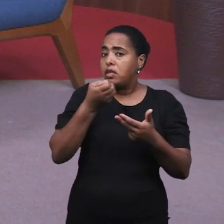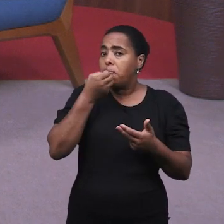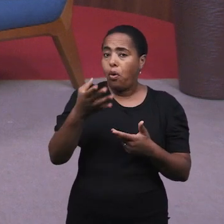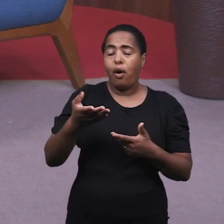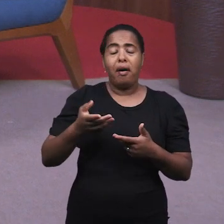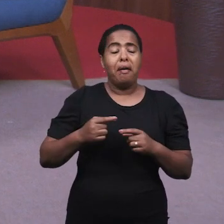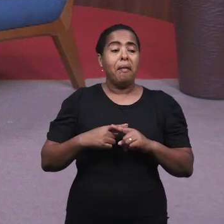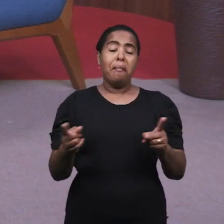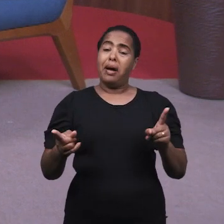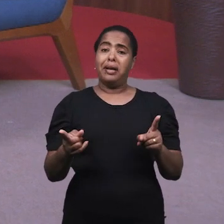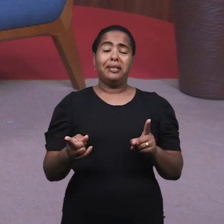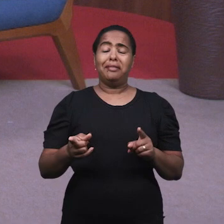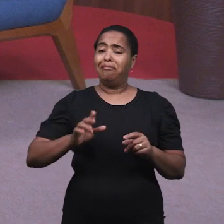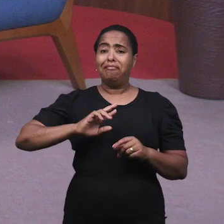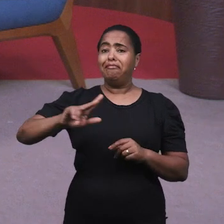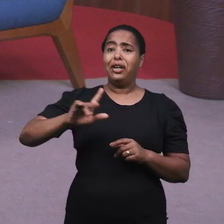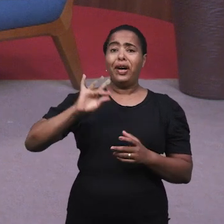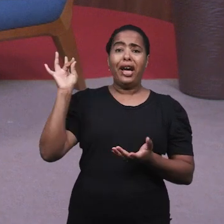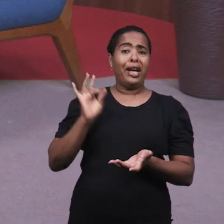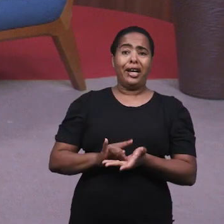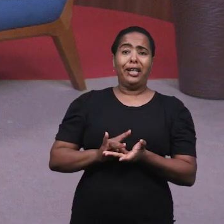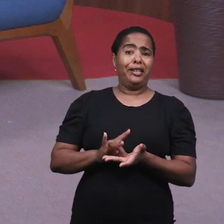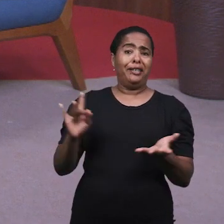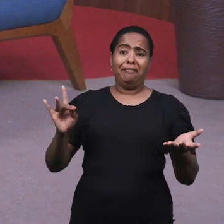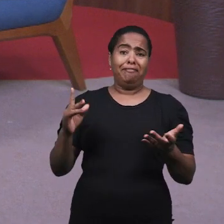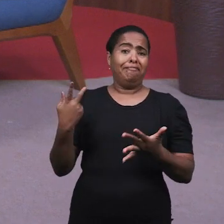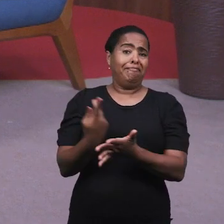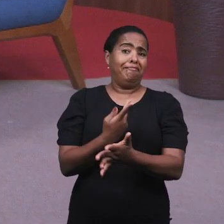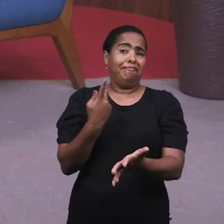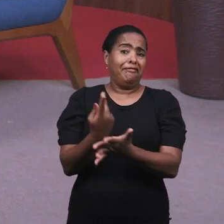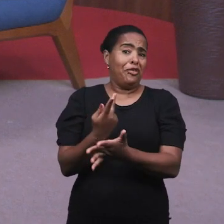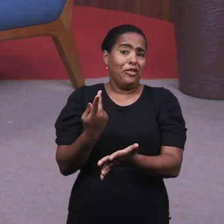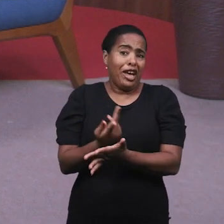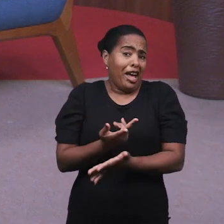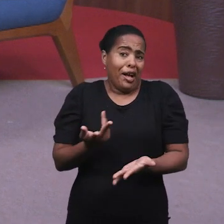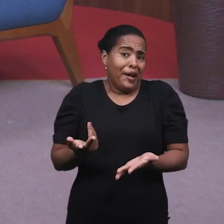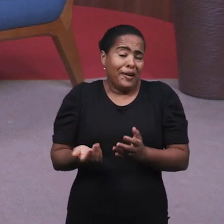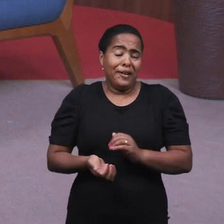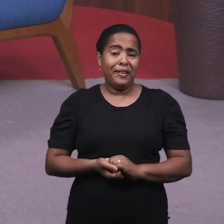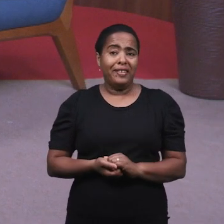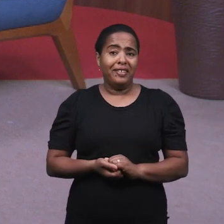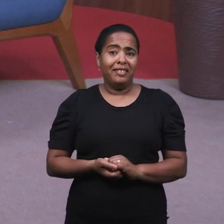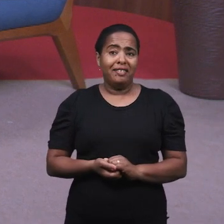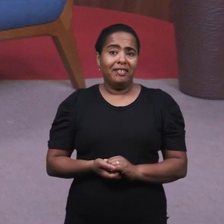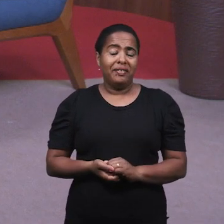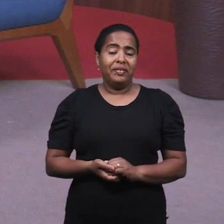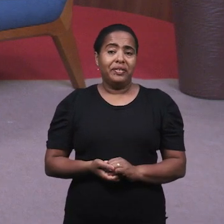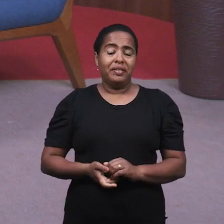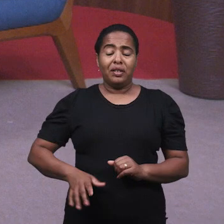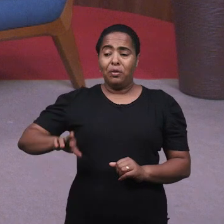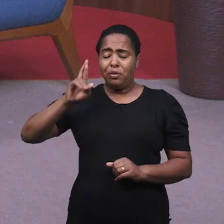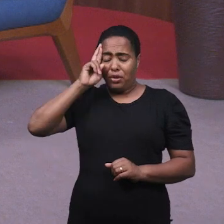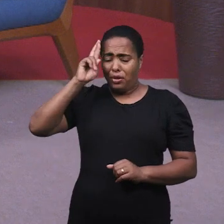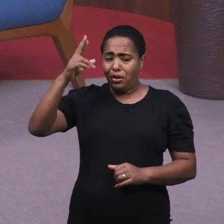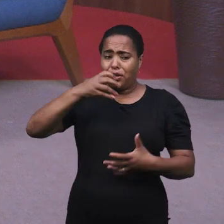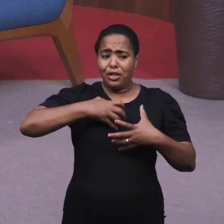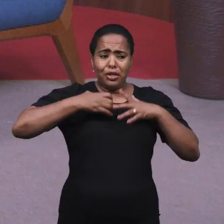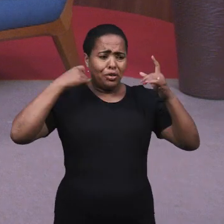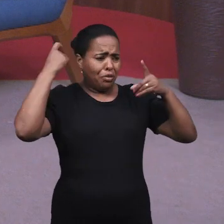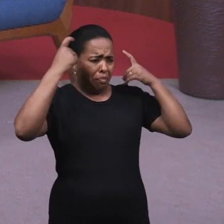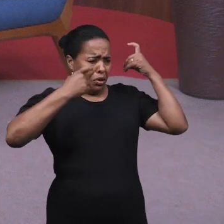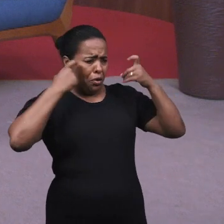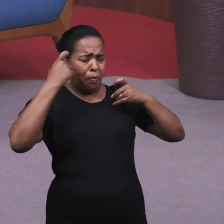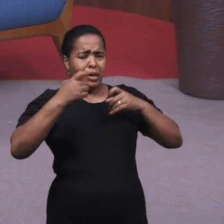l'affirmation, c'était équivoqué, n'est-ce pas? Donc le Seigneur Jésus s'est préoccupé à ce moment. Il voulait